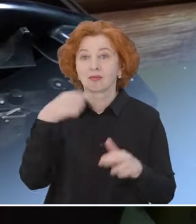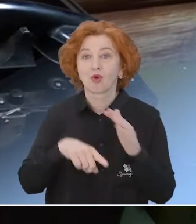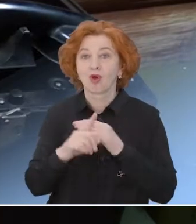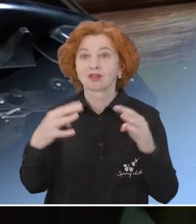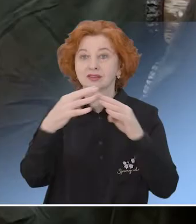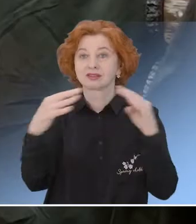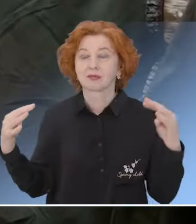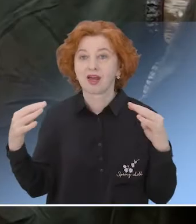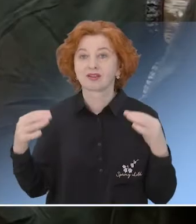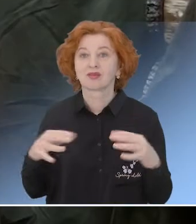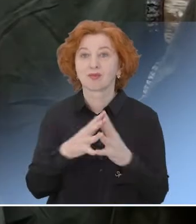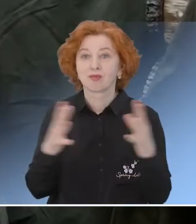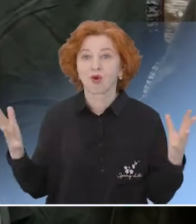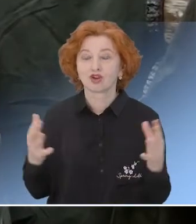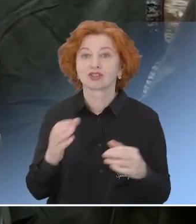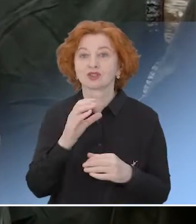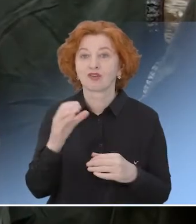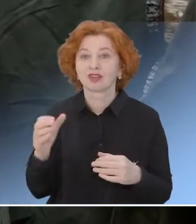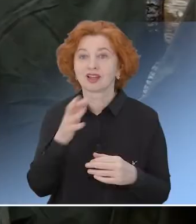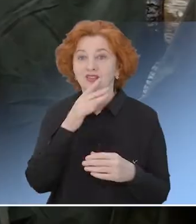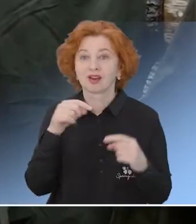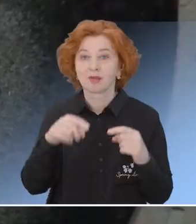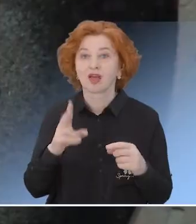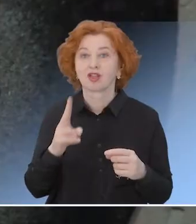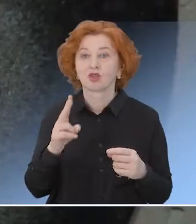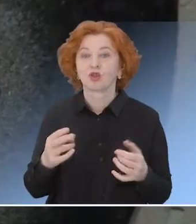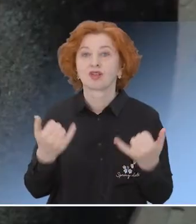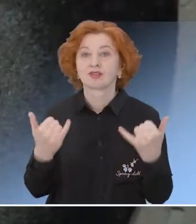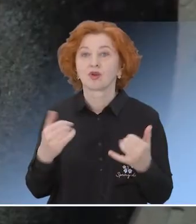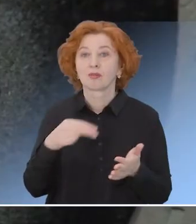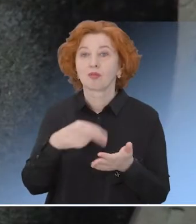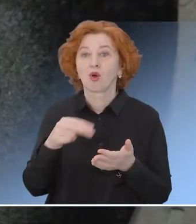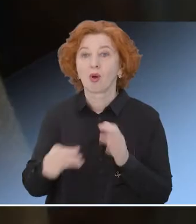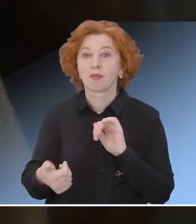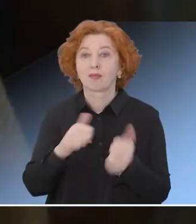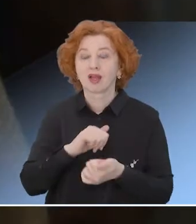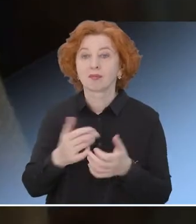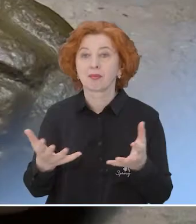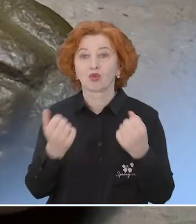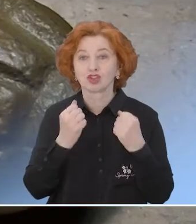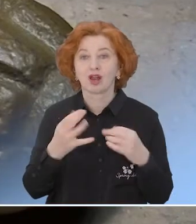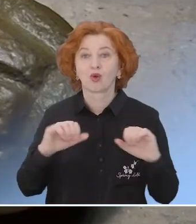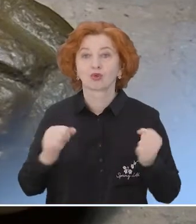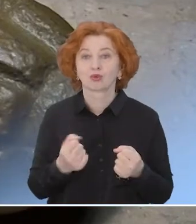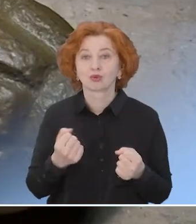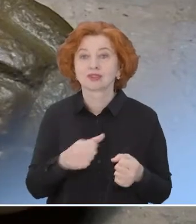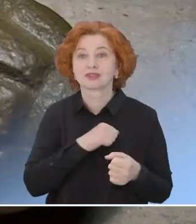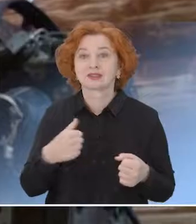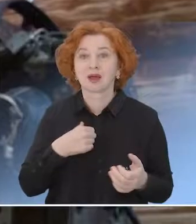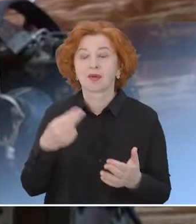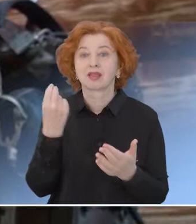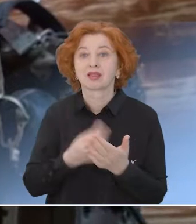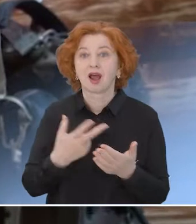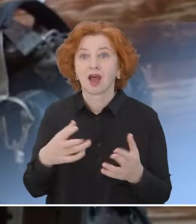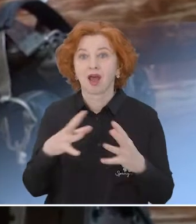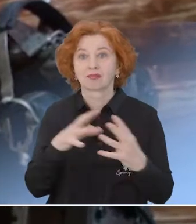под землянку. Большая часть экспонатов советского периода. Что-то покупали в сувенирных лавках, обменивали, получали от друзей.